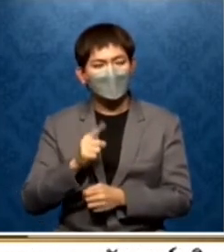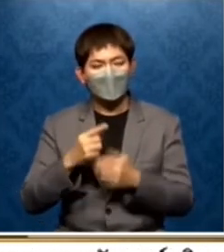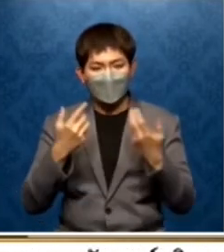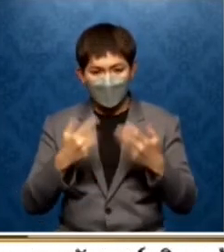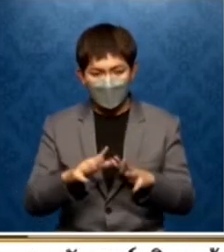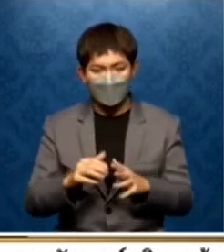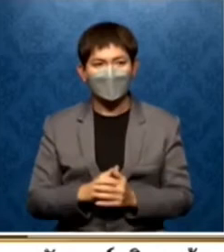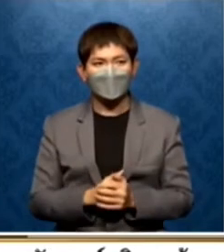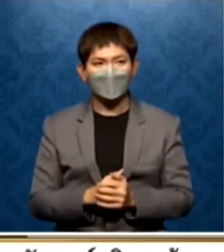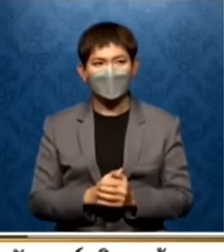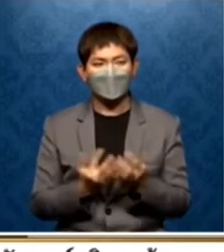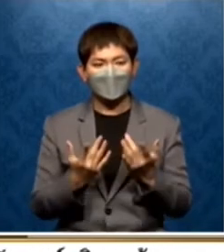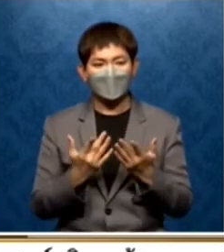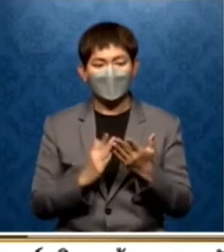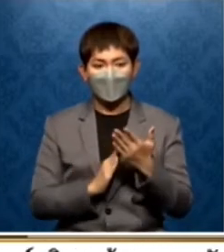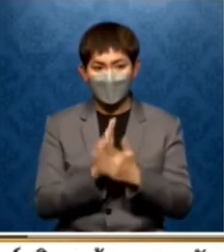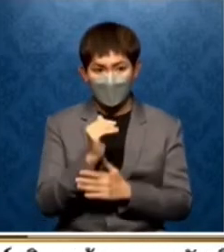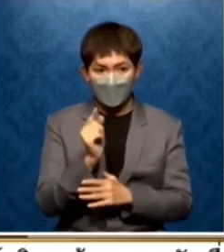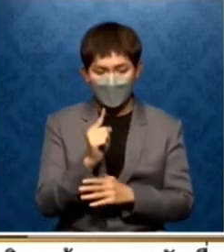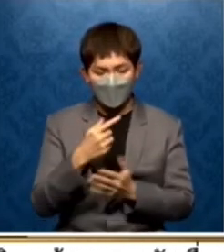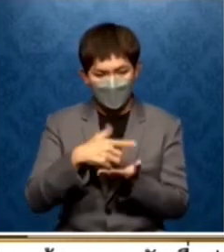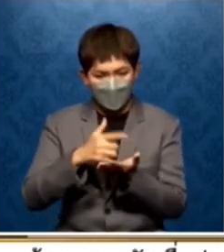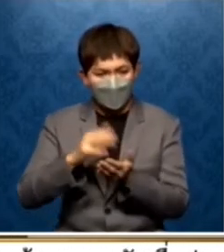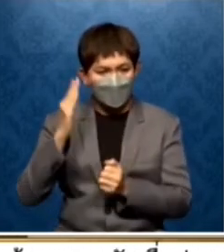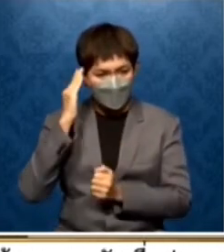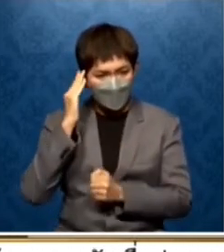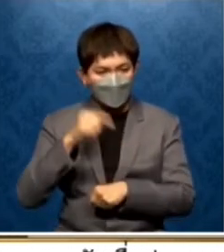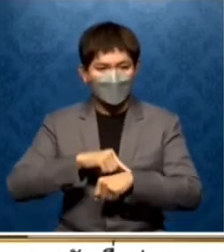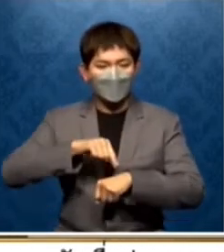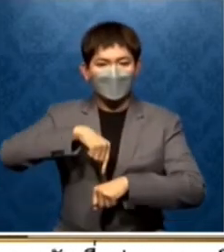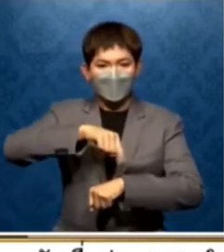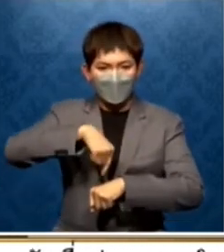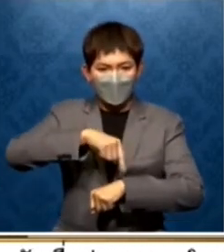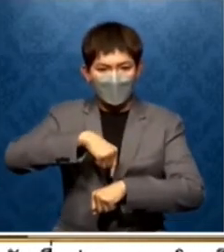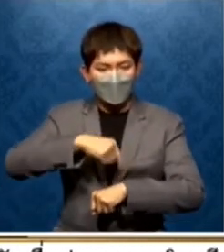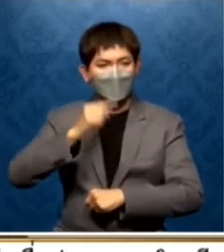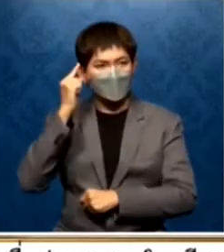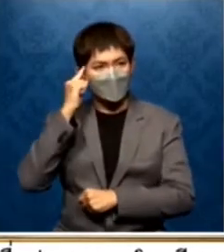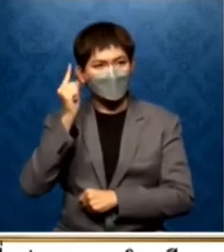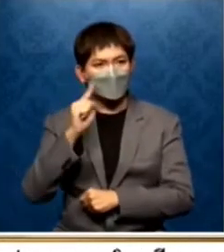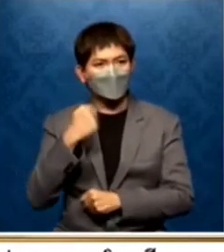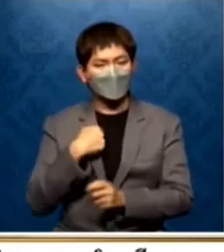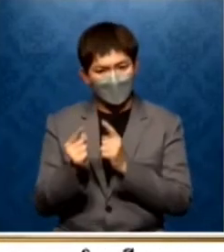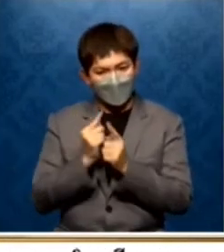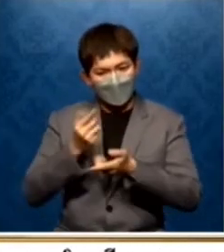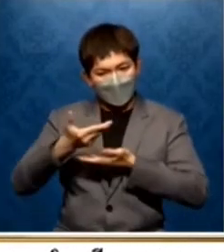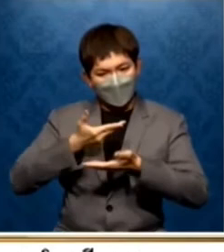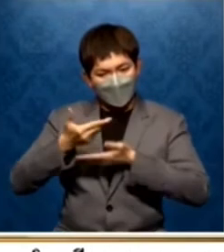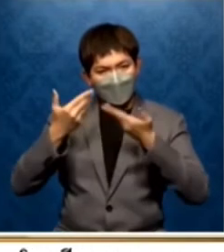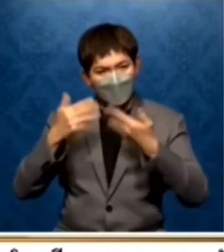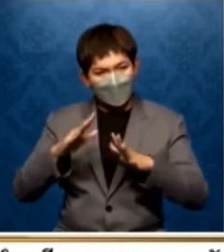งกว่าจะผ่านไม่ได้แต่ละเรื่องเพื่อทราบเนี่ยก็ใช้เวลาผมก็จะเคยหารือแล้วนะครับ